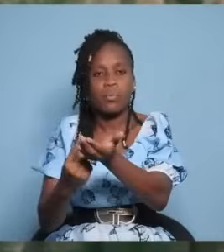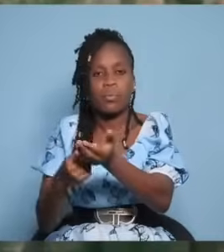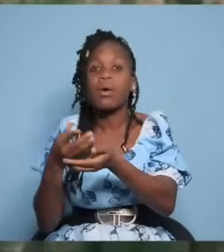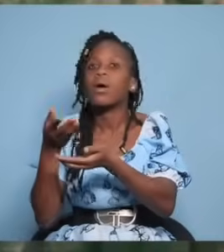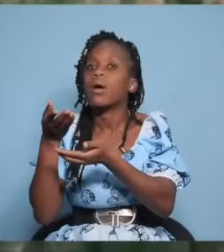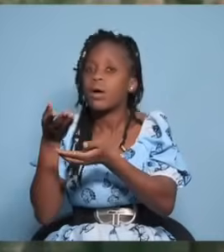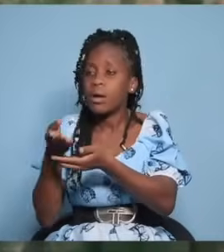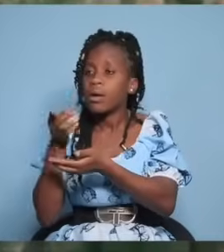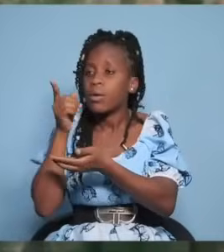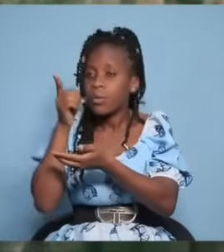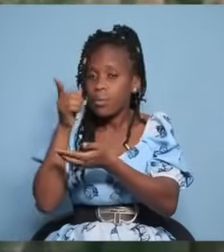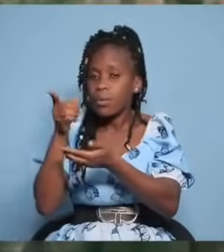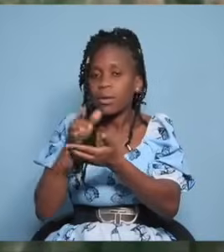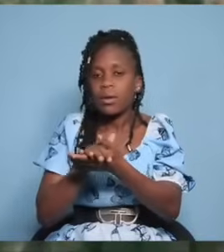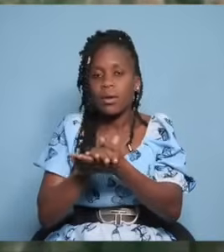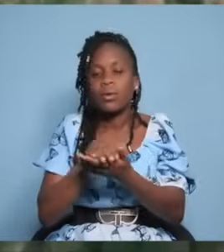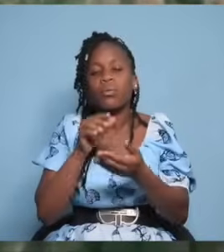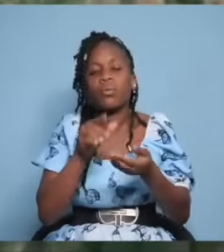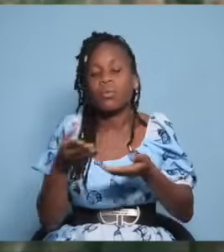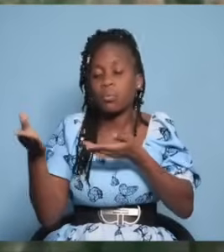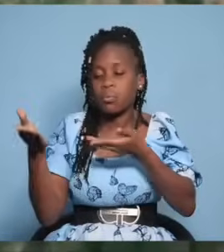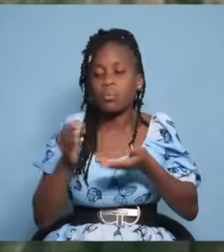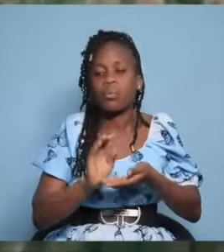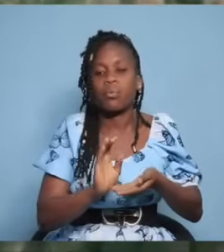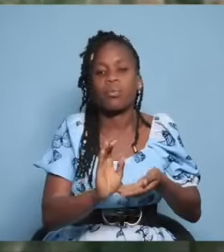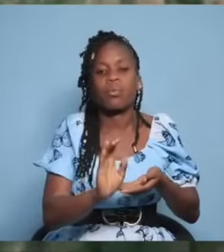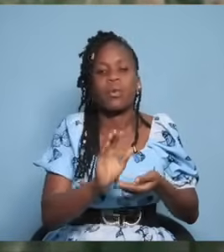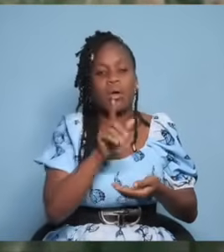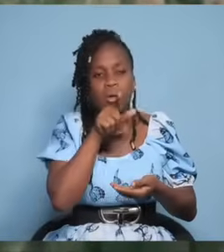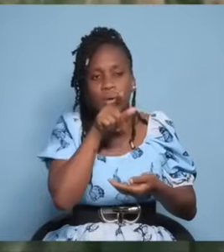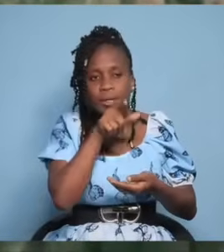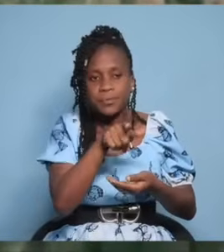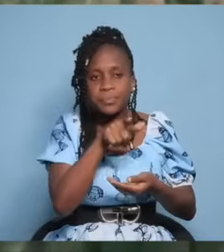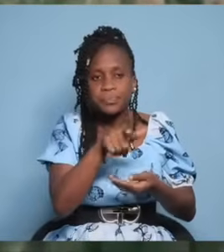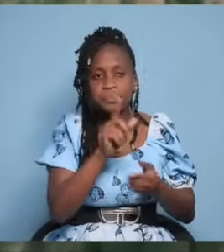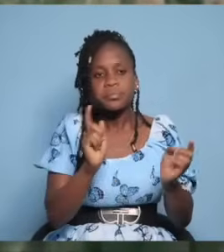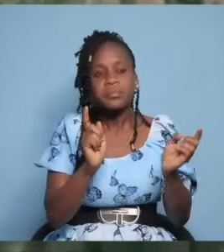ni ukaribisho au mwaliko maalum. John Garang walienda kumeet au kukutana na